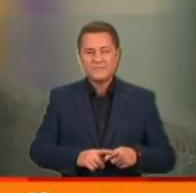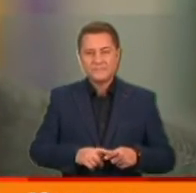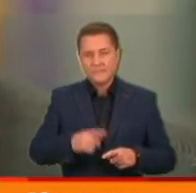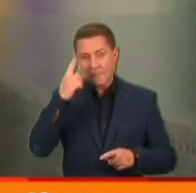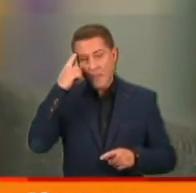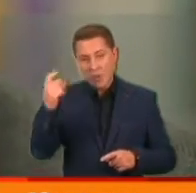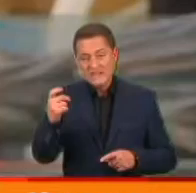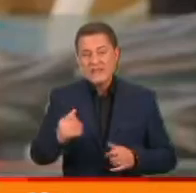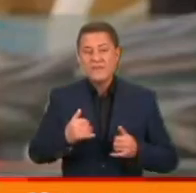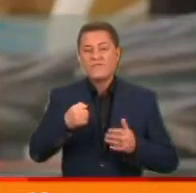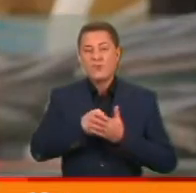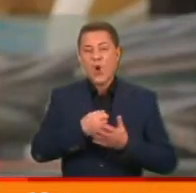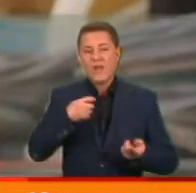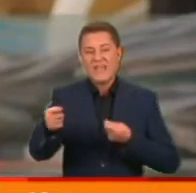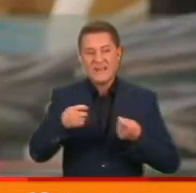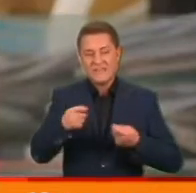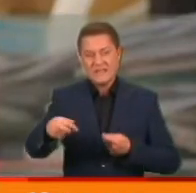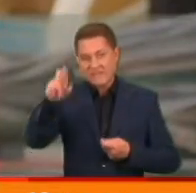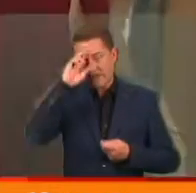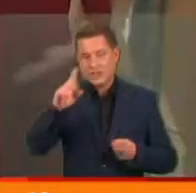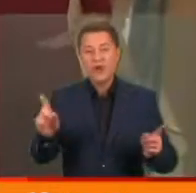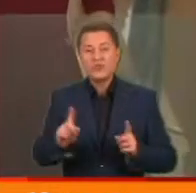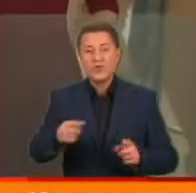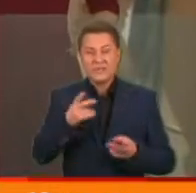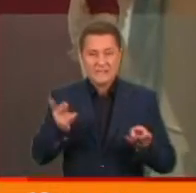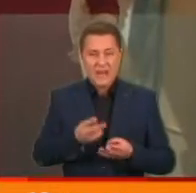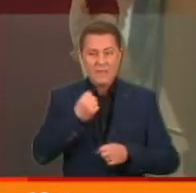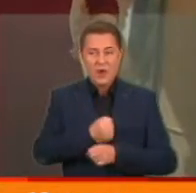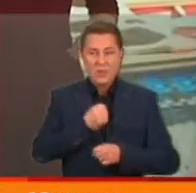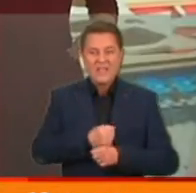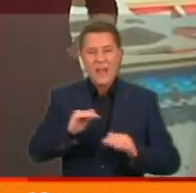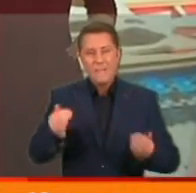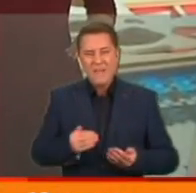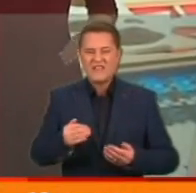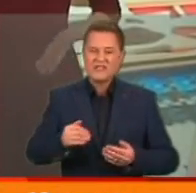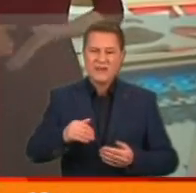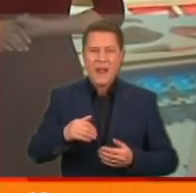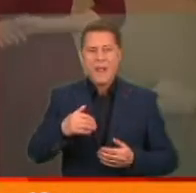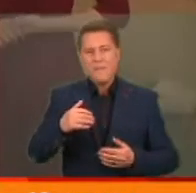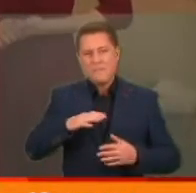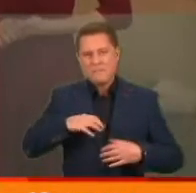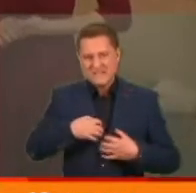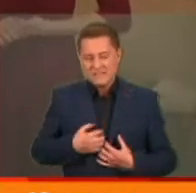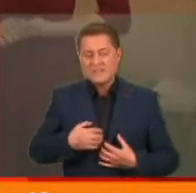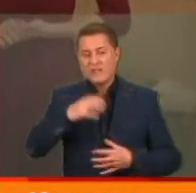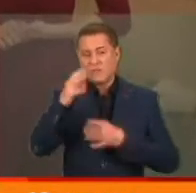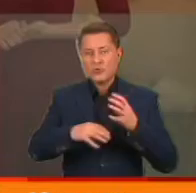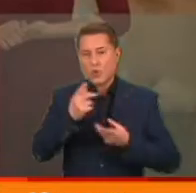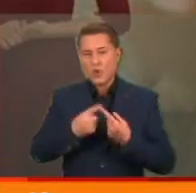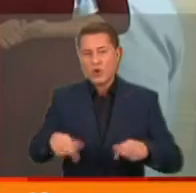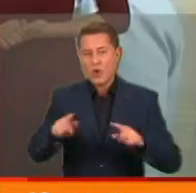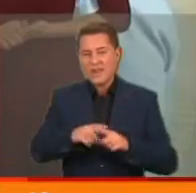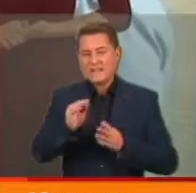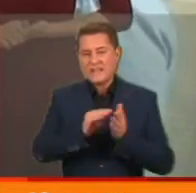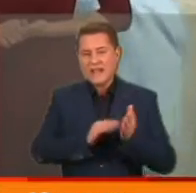керівництва держави, що щось треба робити. Менш песимістичні міжнародні організації. За даними Всесвітньої організації